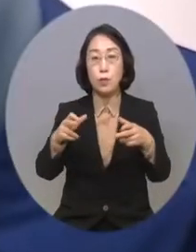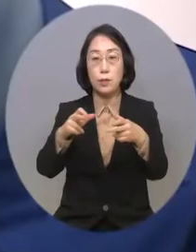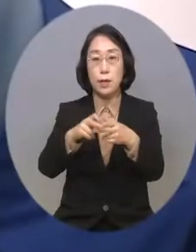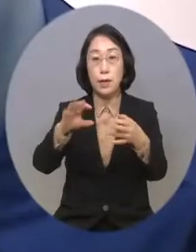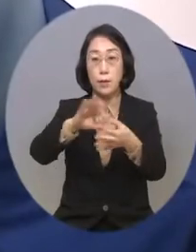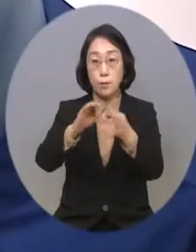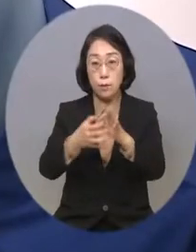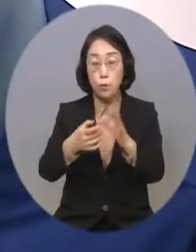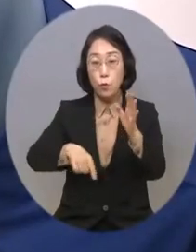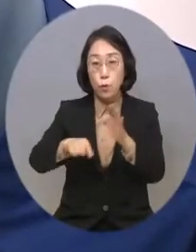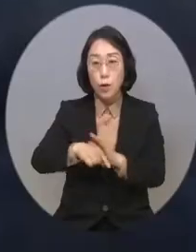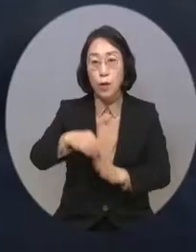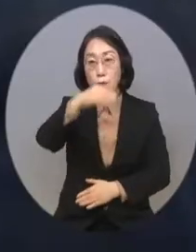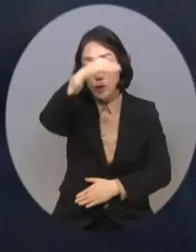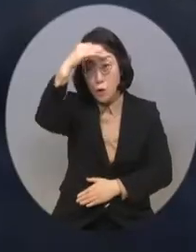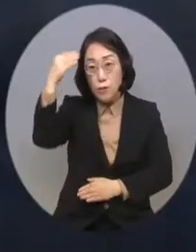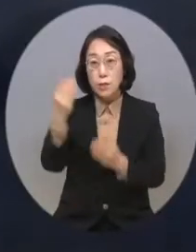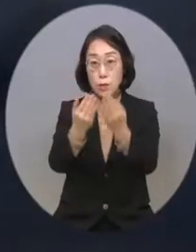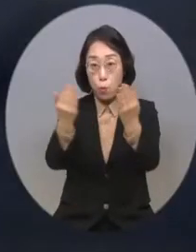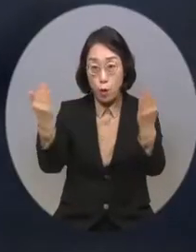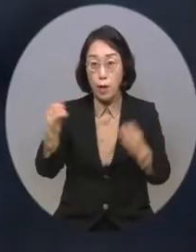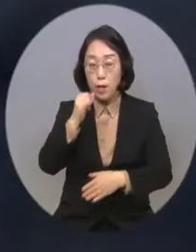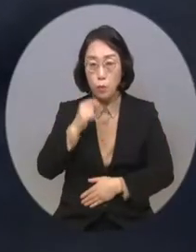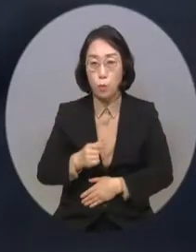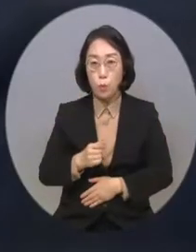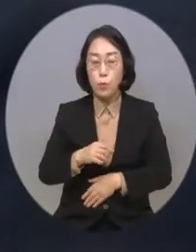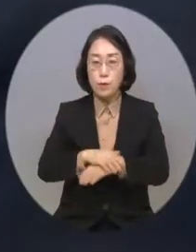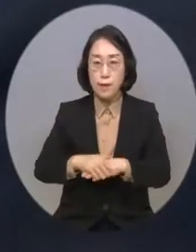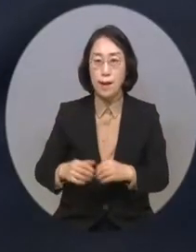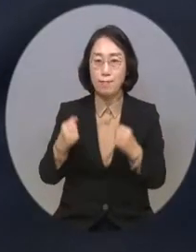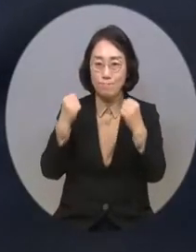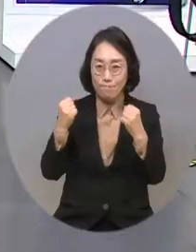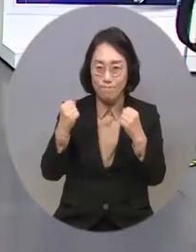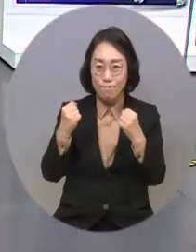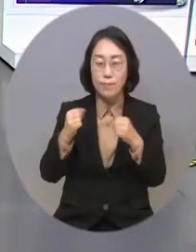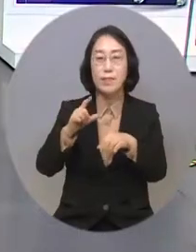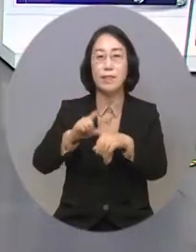열리며 우리 선수단의 선전을 기원하는 시간을 가졌습니다.